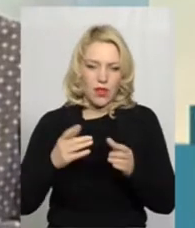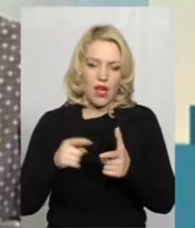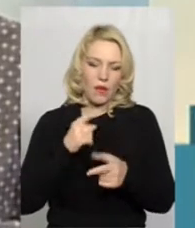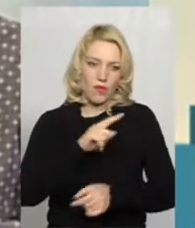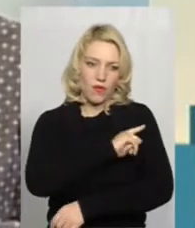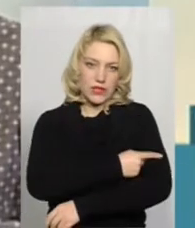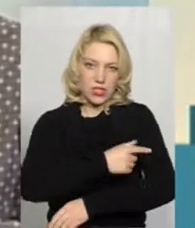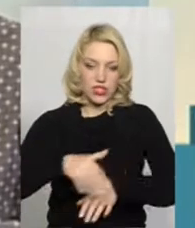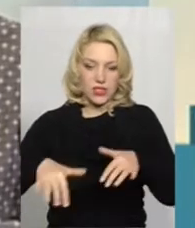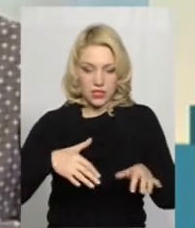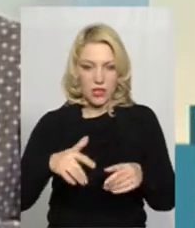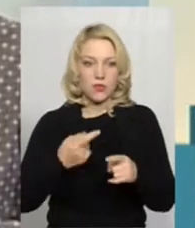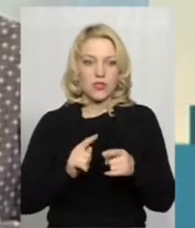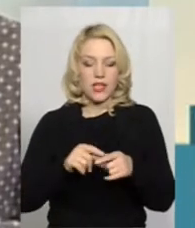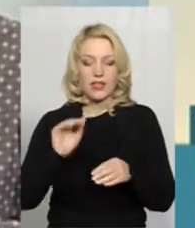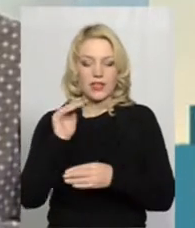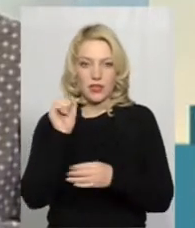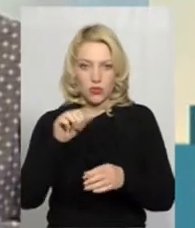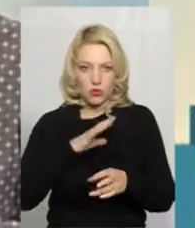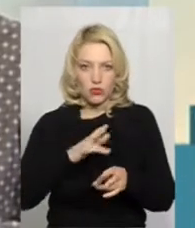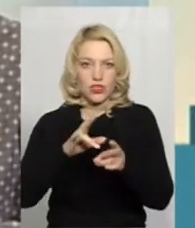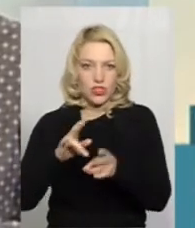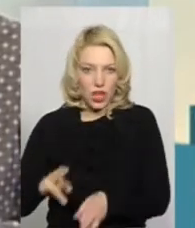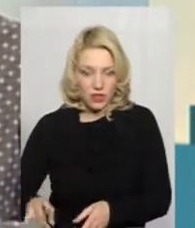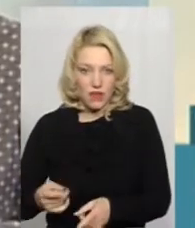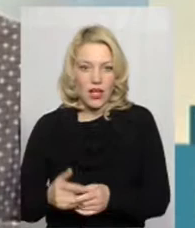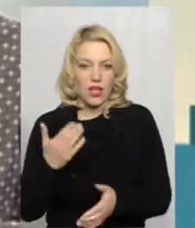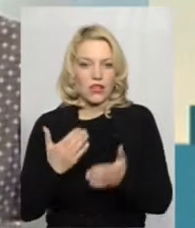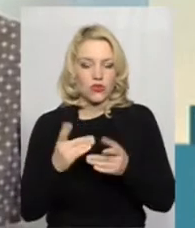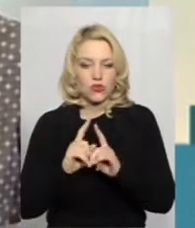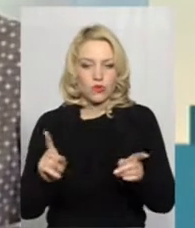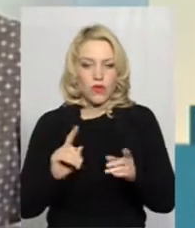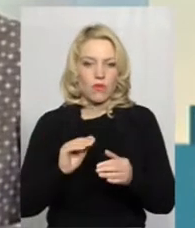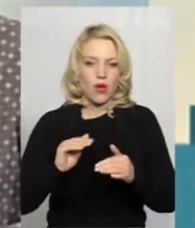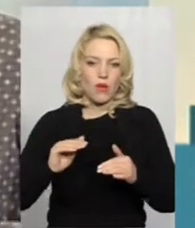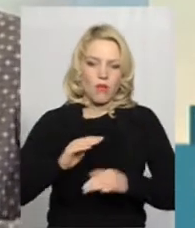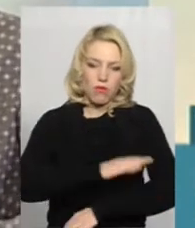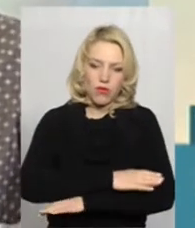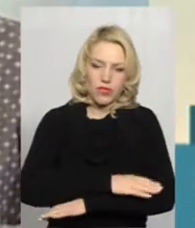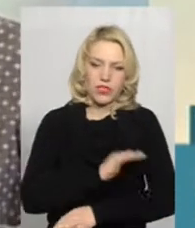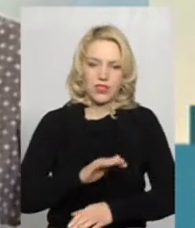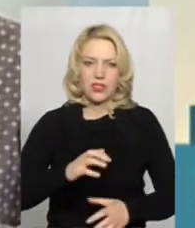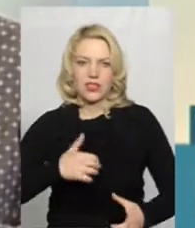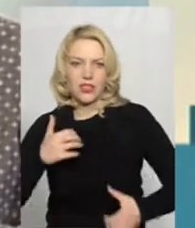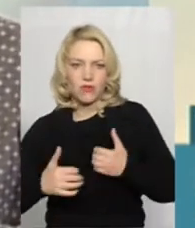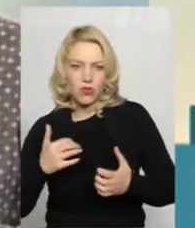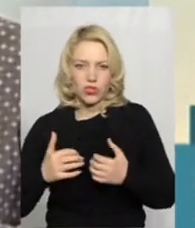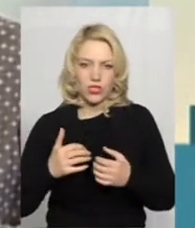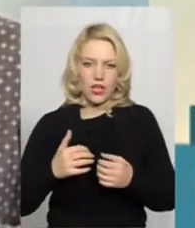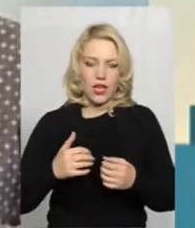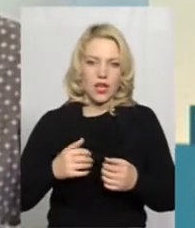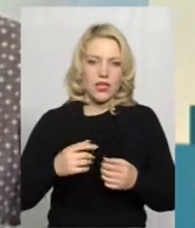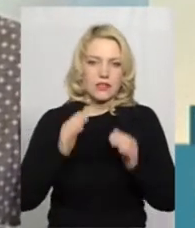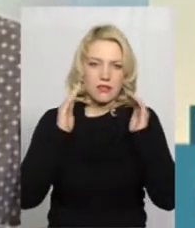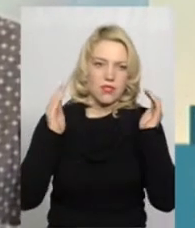слабша, вона може стати жертвою. Якщо особливості поведінки, діти надто тривожні, імпульсивні, замкнуті,